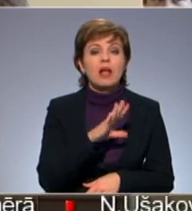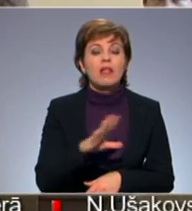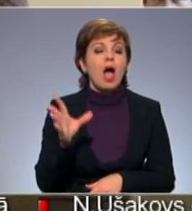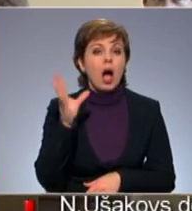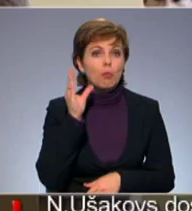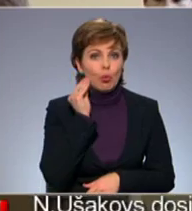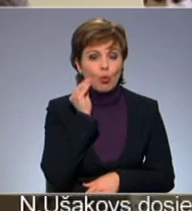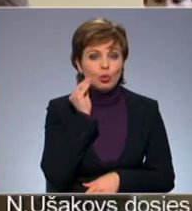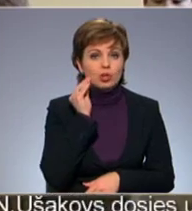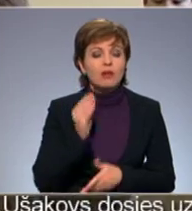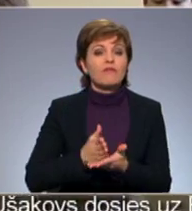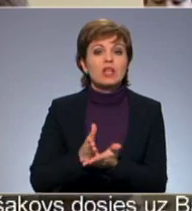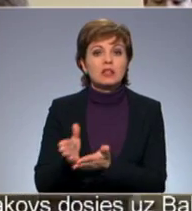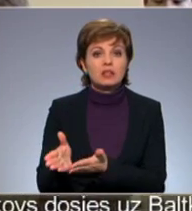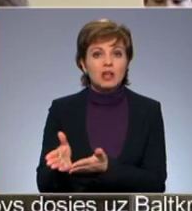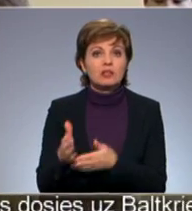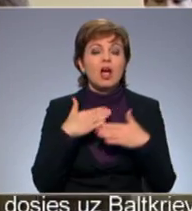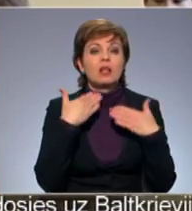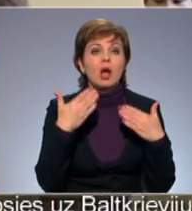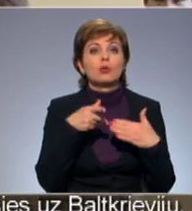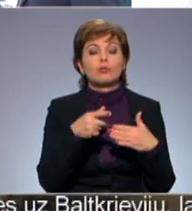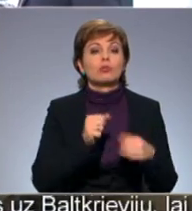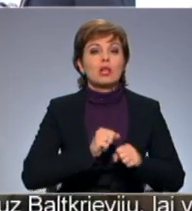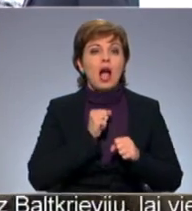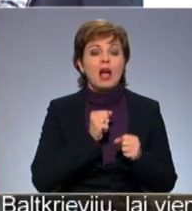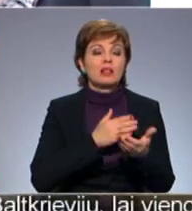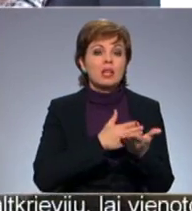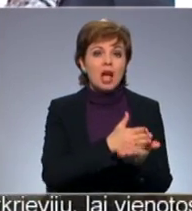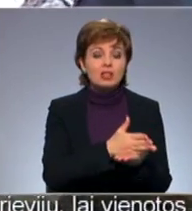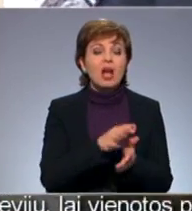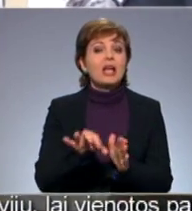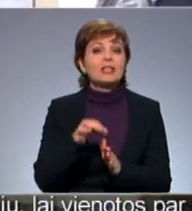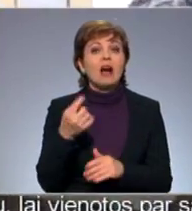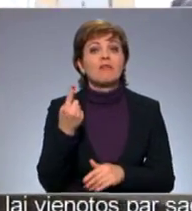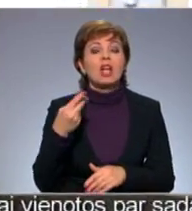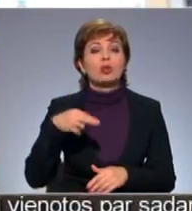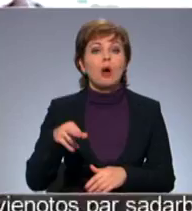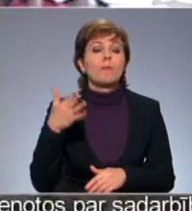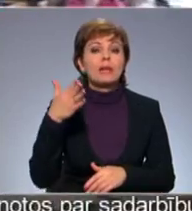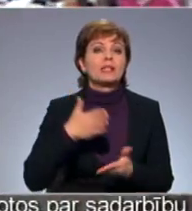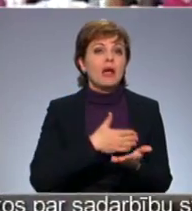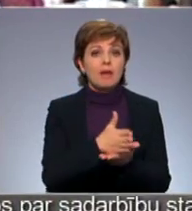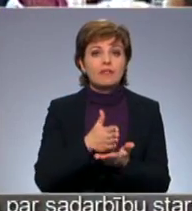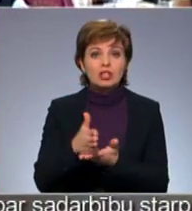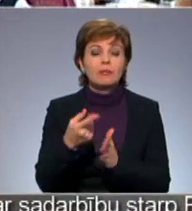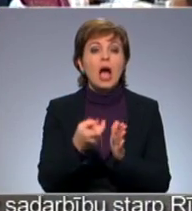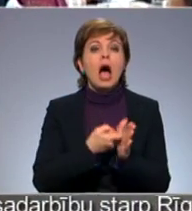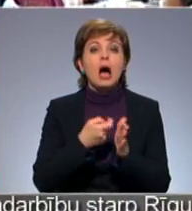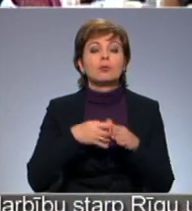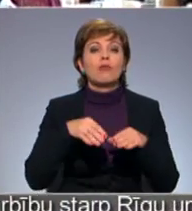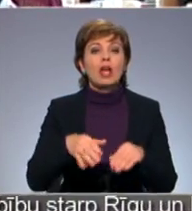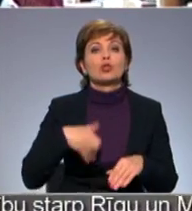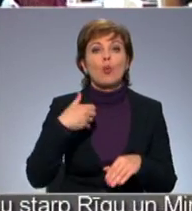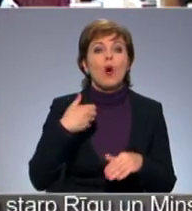neapgūts virziens un daudziem būtu to jātiecās. Lai izvēlētos vienu no 5 virzieniem, pašlaik aptauja tiek veikta skolēnu